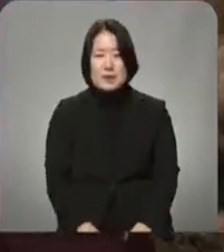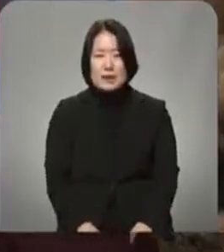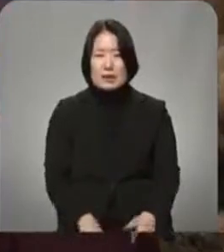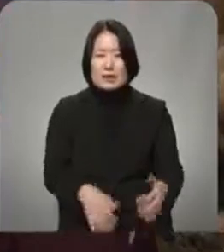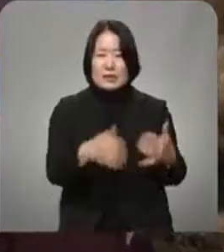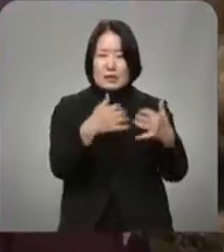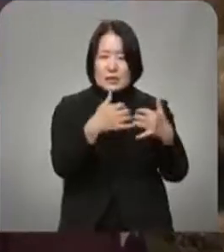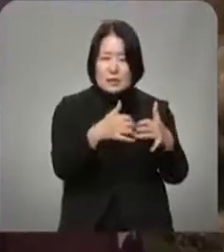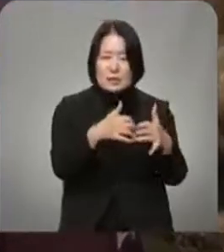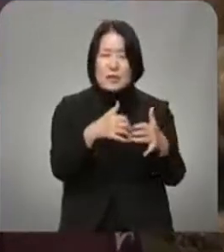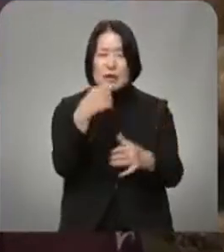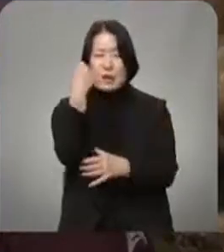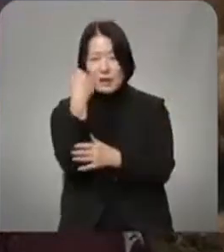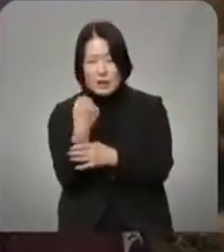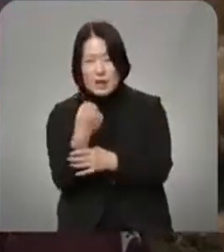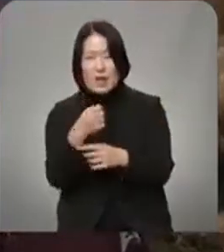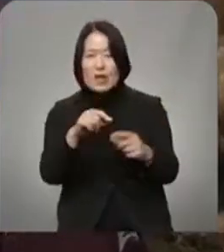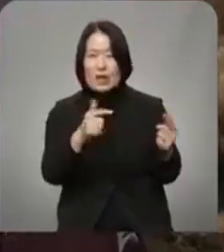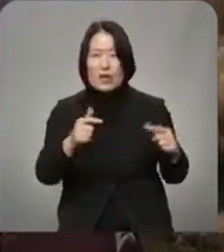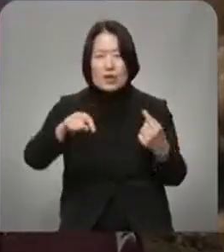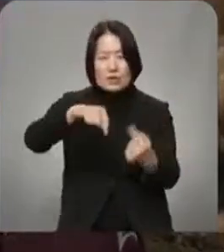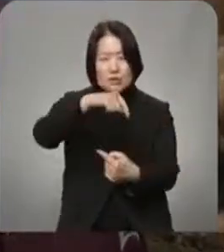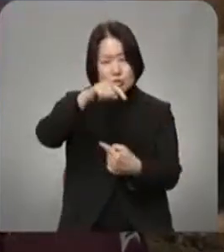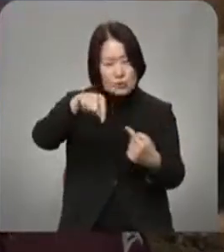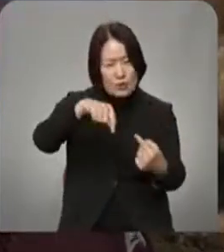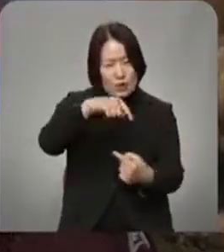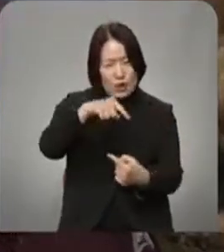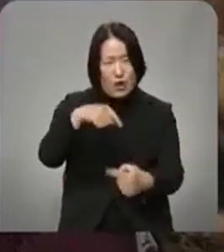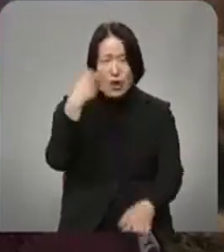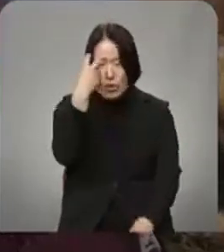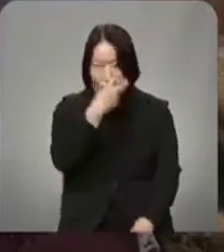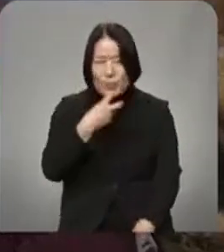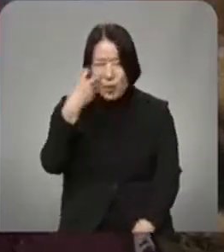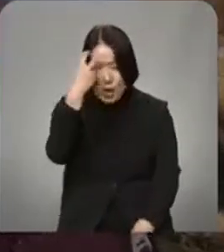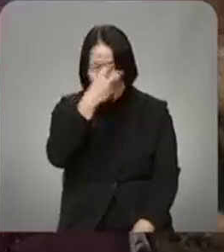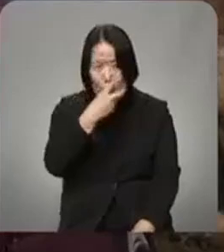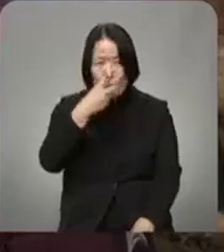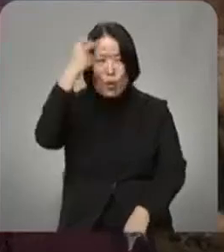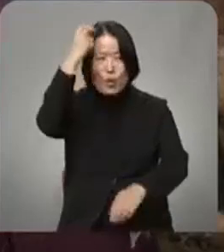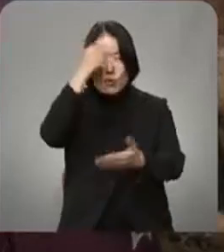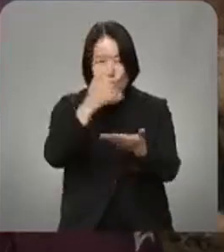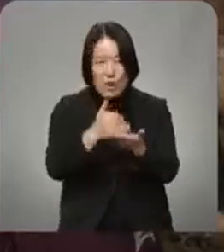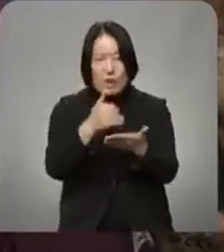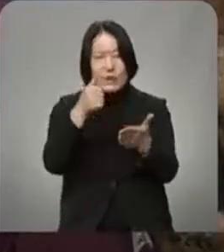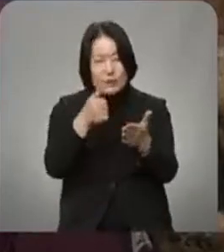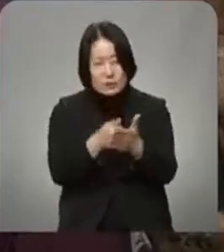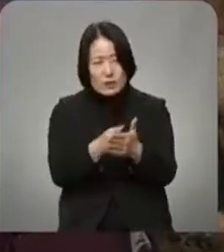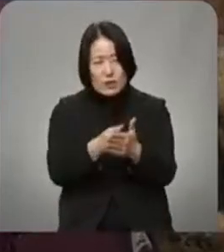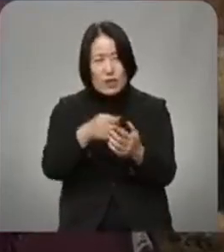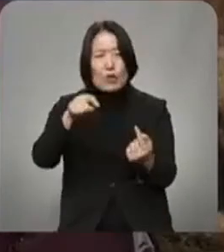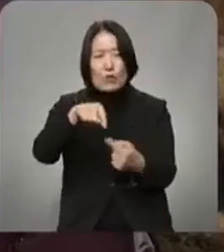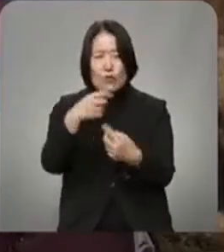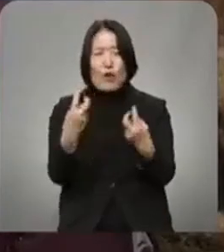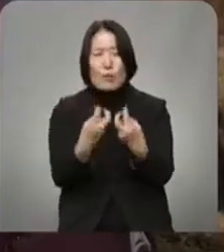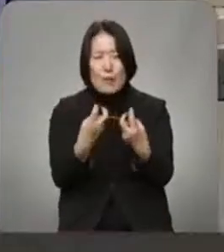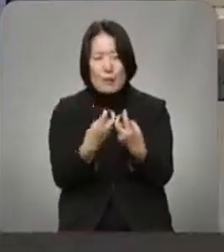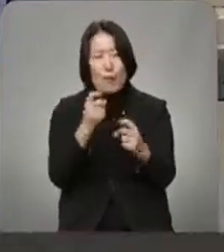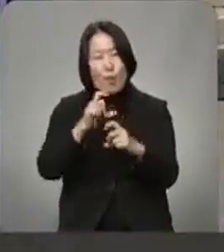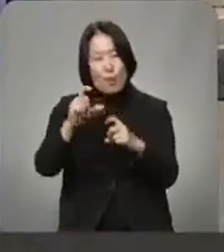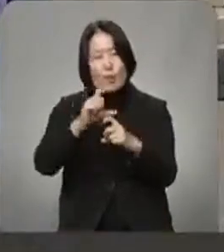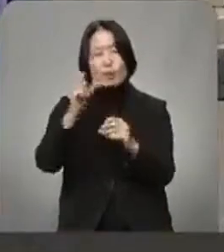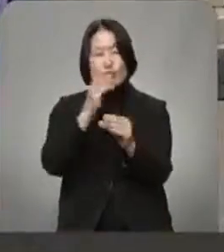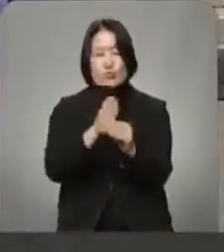겁니다고 검토를 하면서 저희가 휴관하면서 저희가 전반적으로 이제 운영 발전 방안을 고민해보자 해서